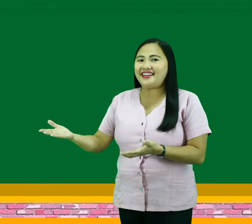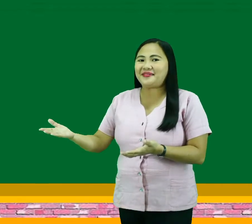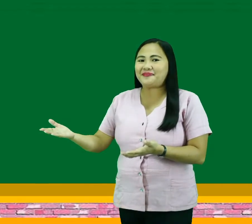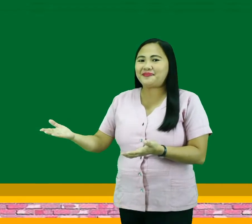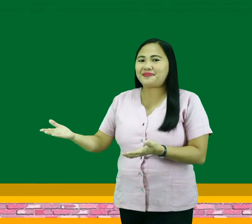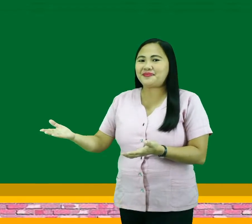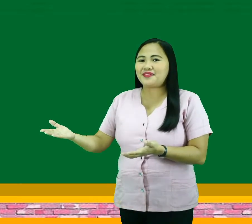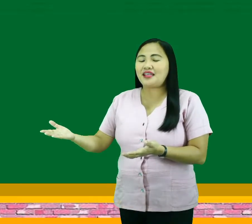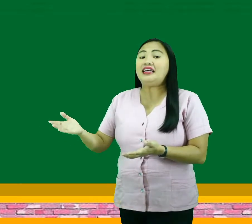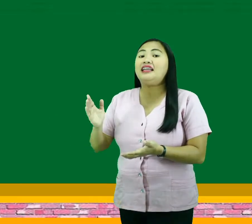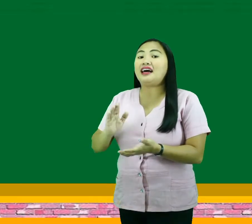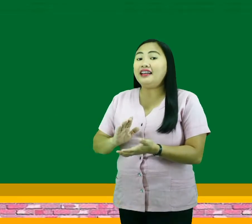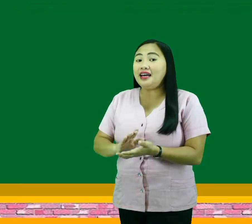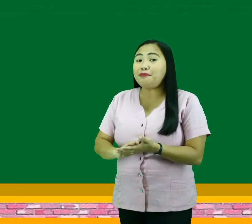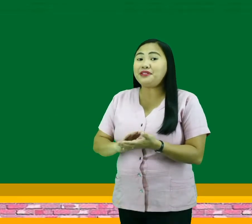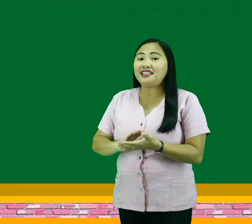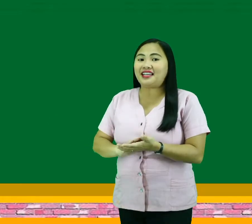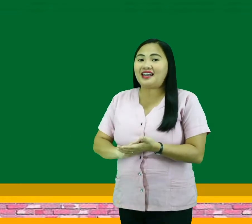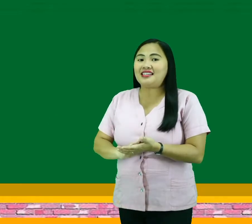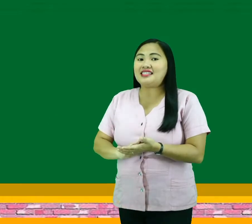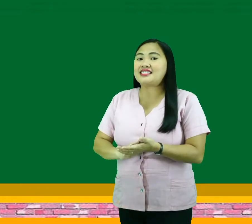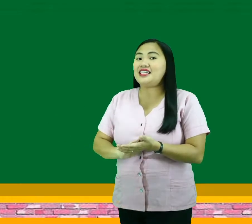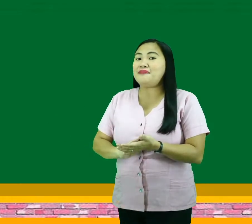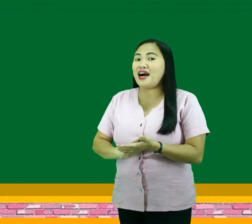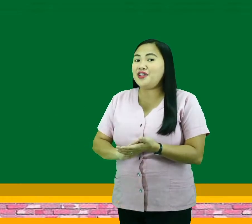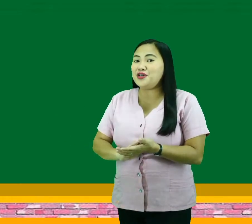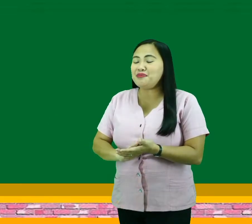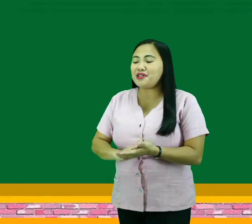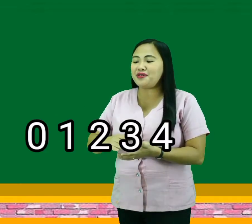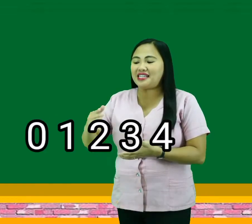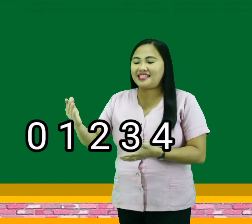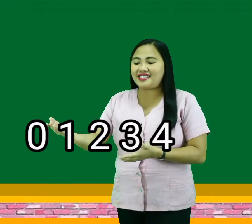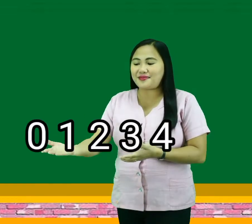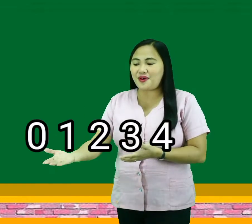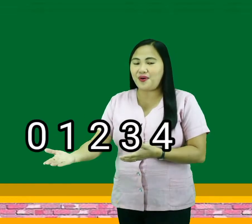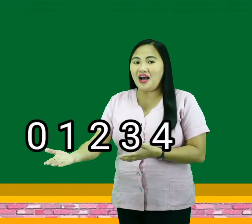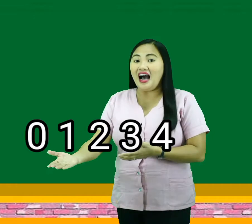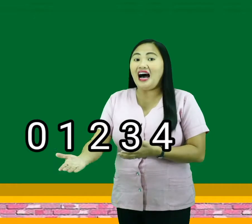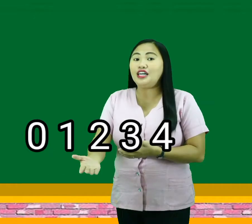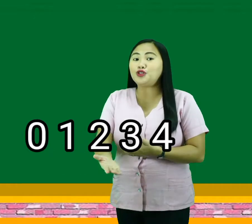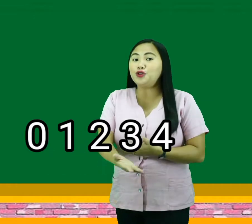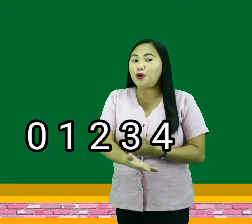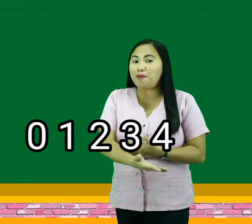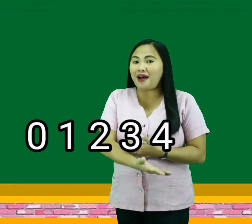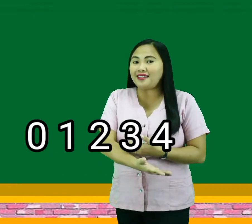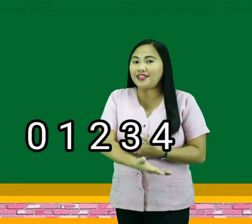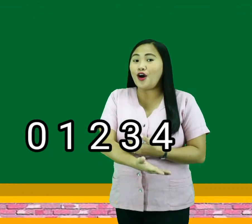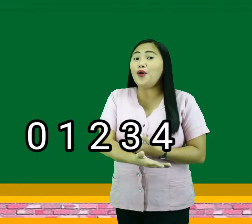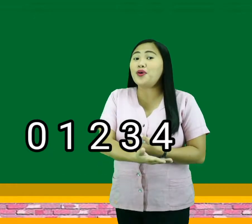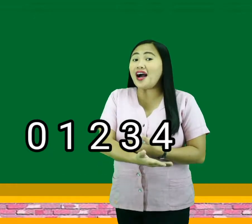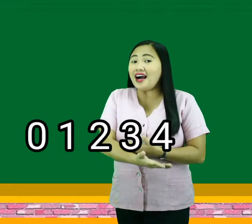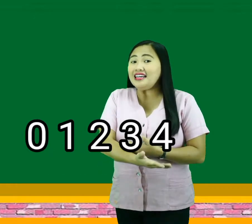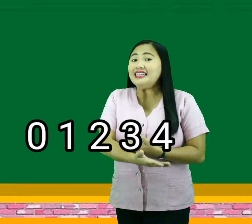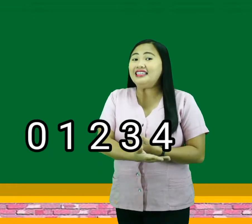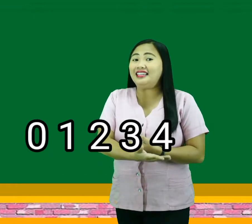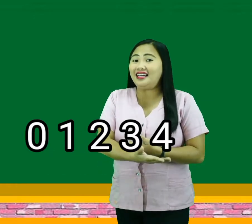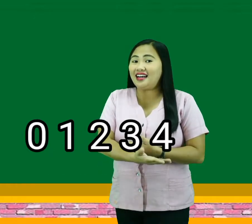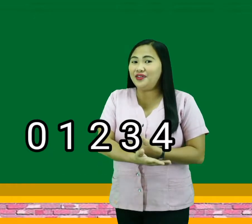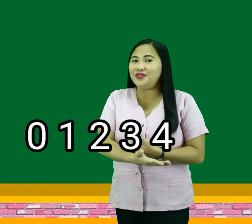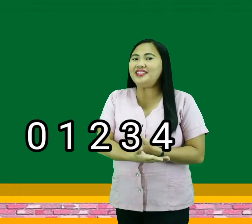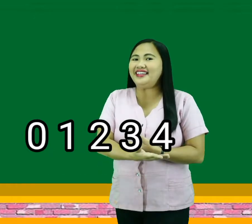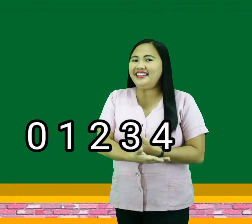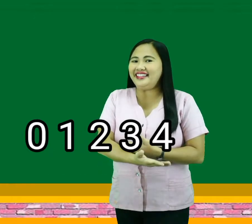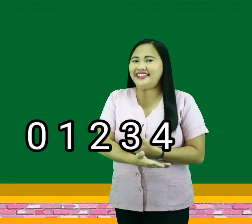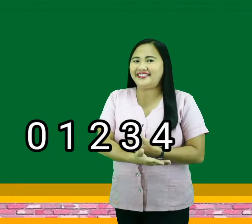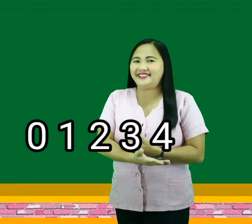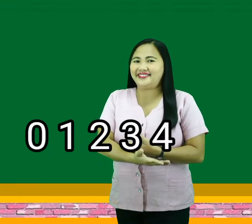niini. Nakailapod kita sa mga numero nga 0 hangtod 4 ug ang